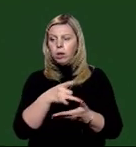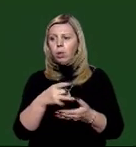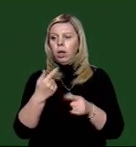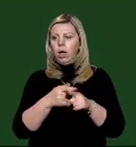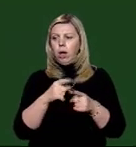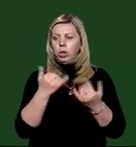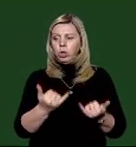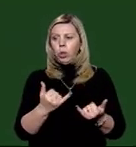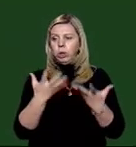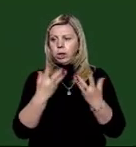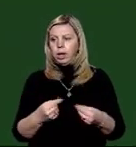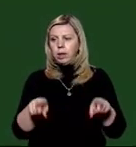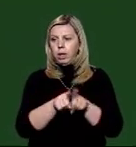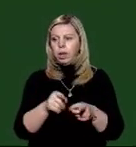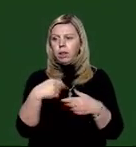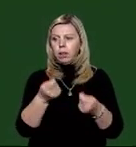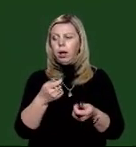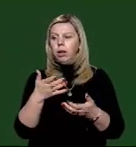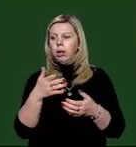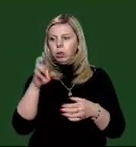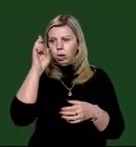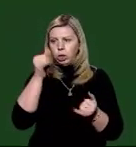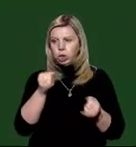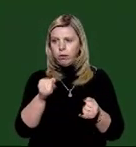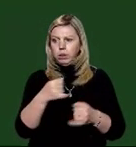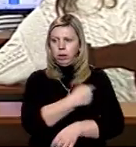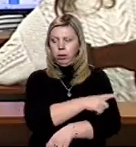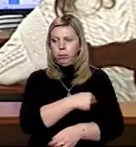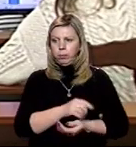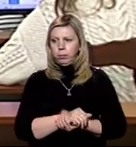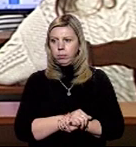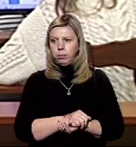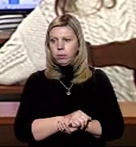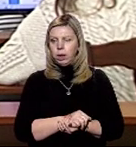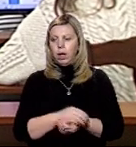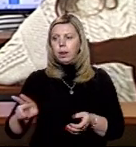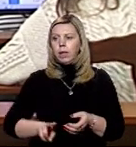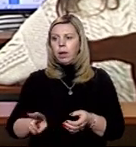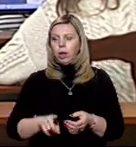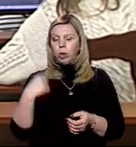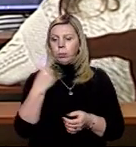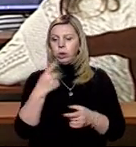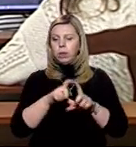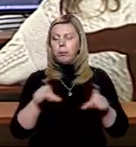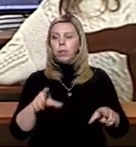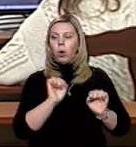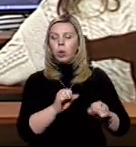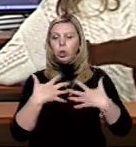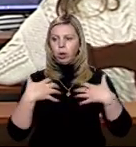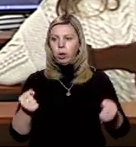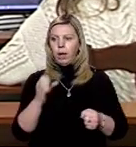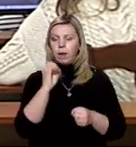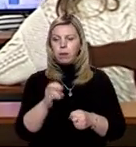послуги як до сьогоднішнього дня, так і надалі надавалися Віршавської районній лікарні. Директорка обласного департаменту охорони